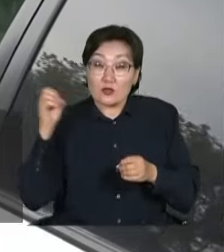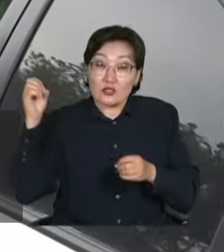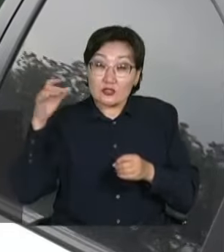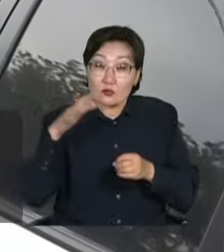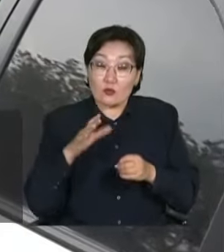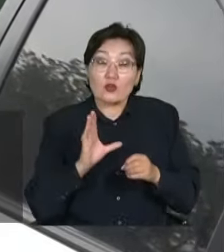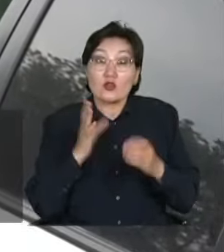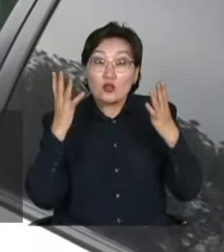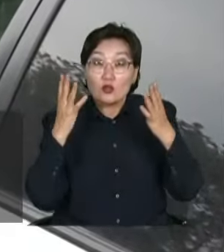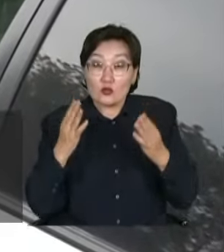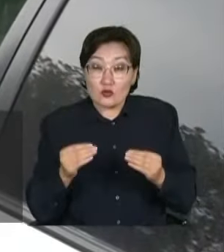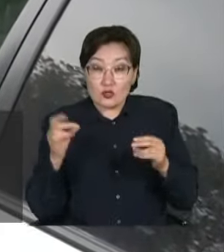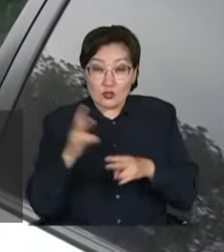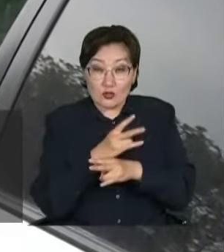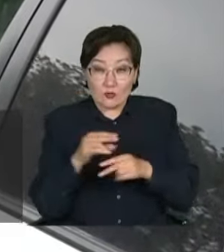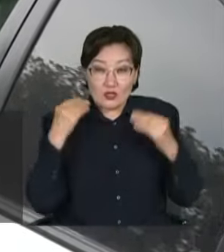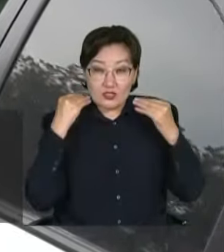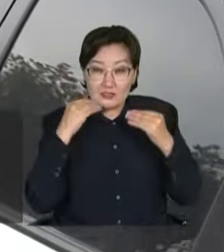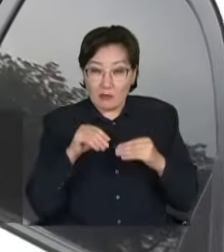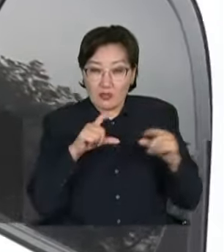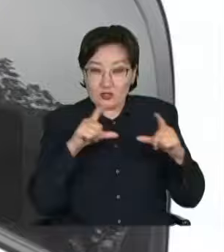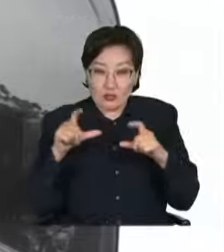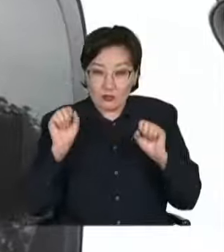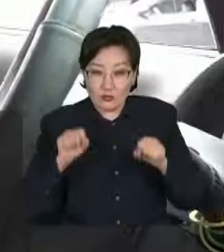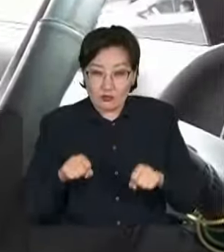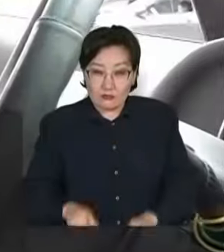де сапалы суретке түсіре береді екен.